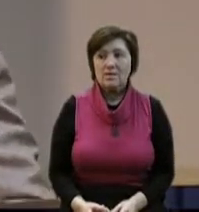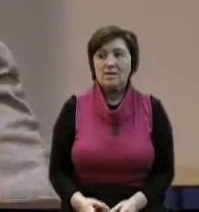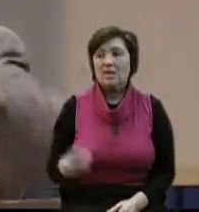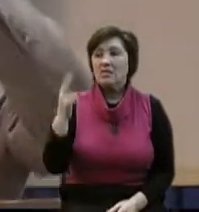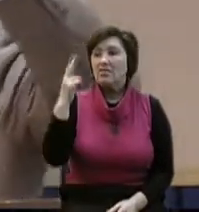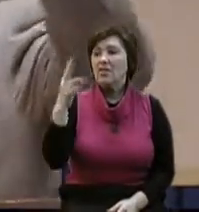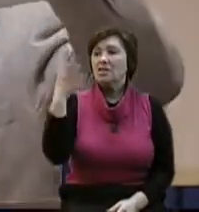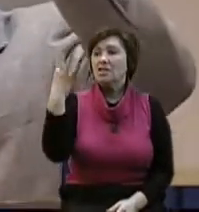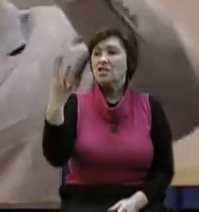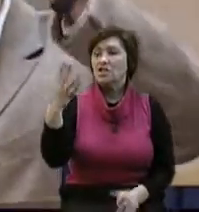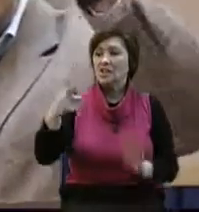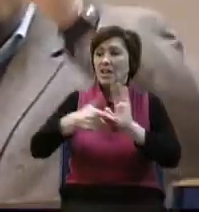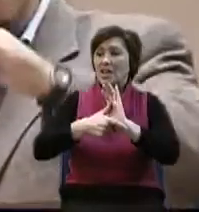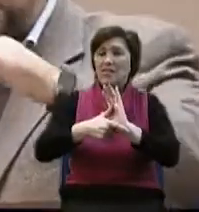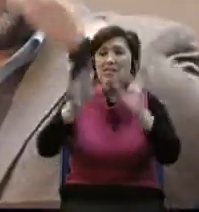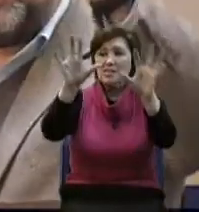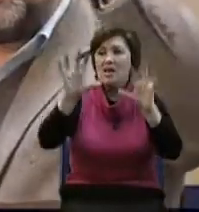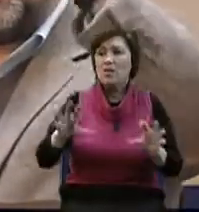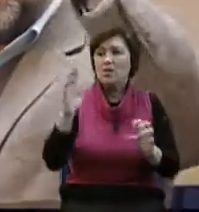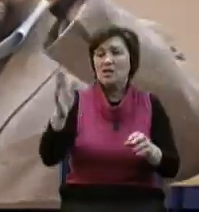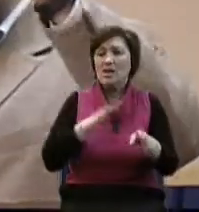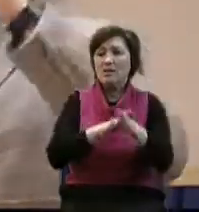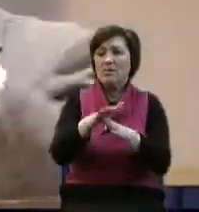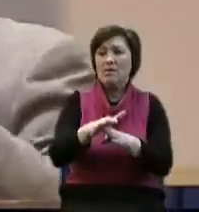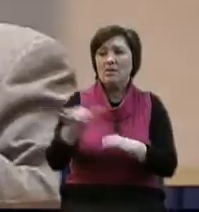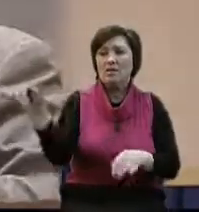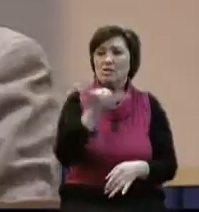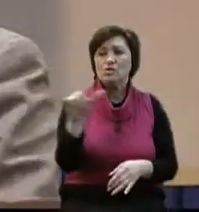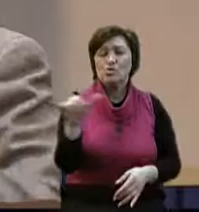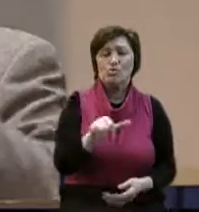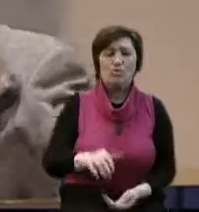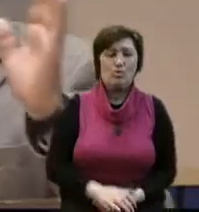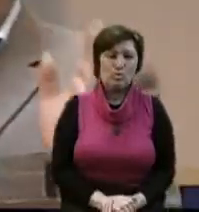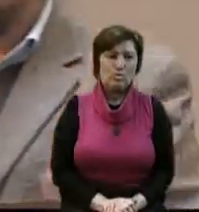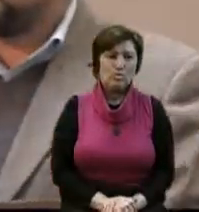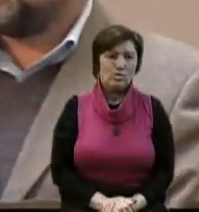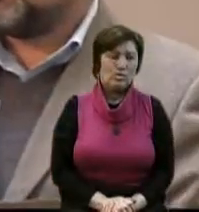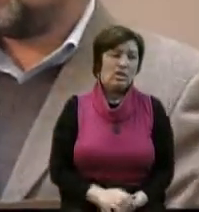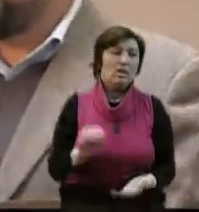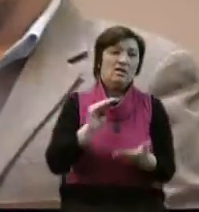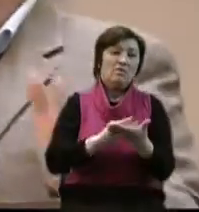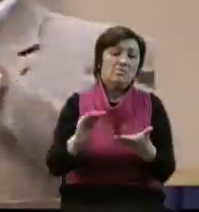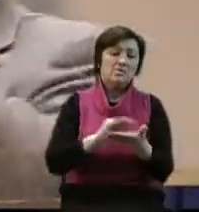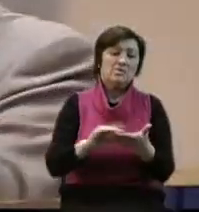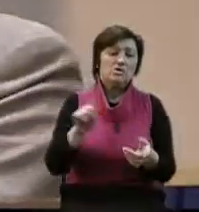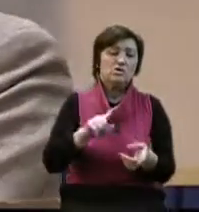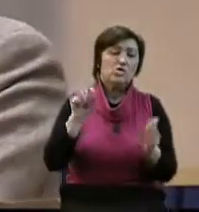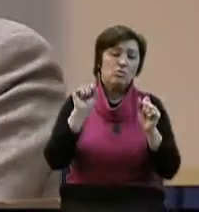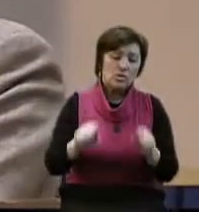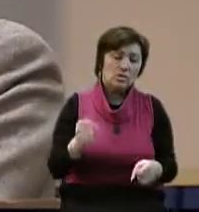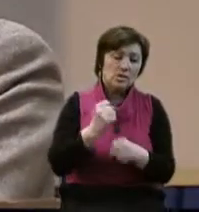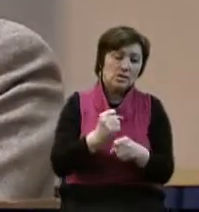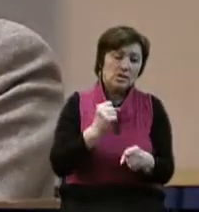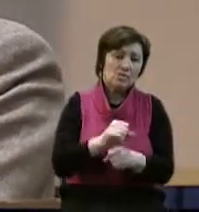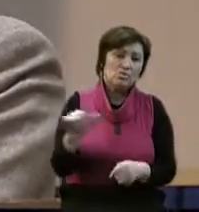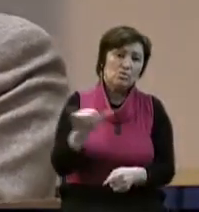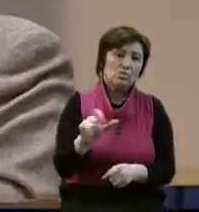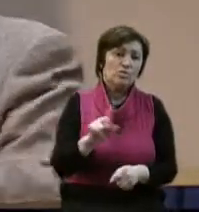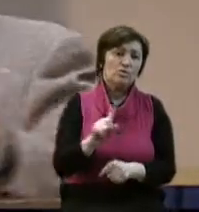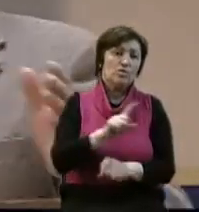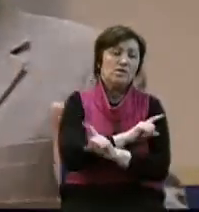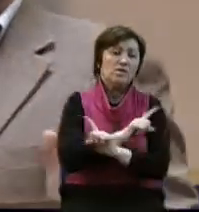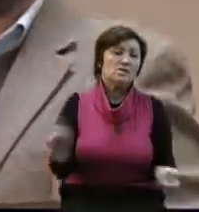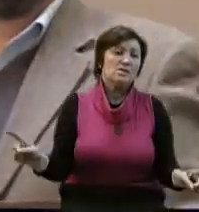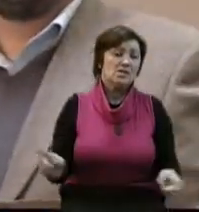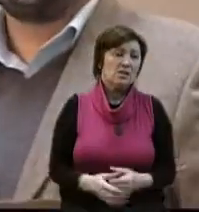глав. И все эти правила, подобно этим, они описывали то, что можно делать в субботу, и то, что нельзя делать в субботу.